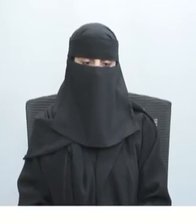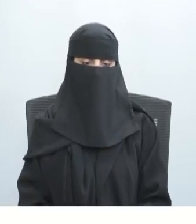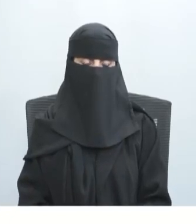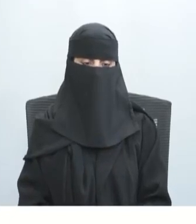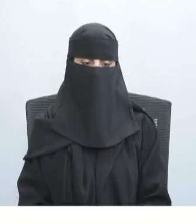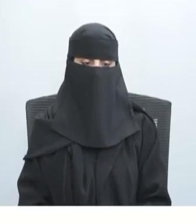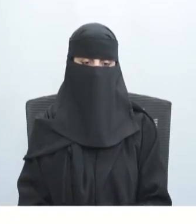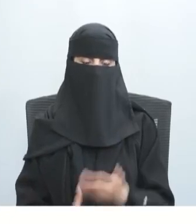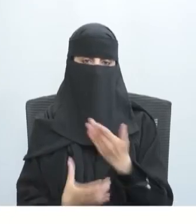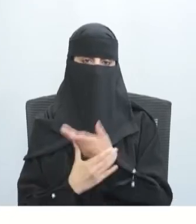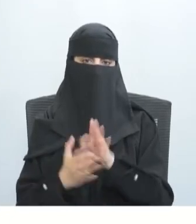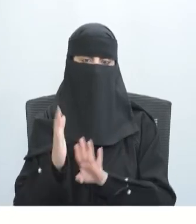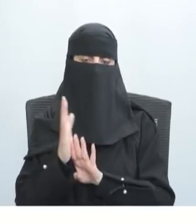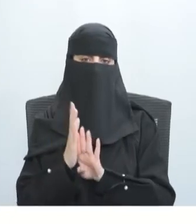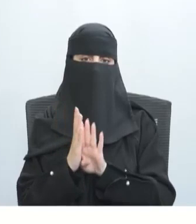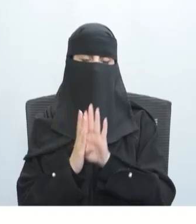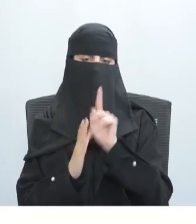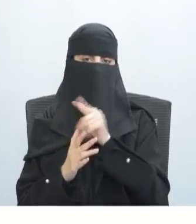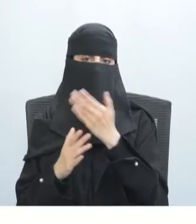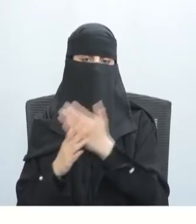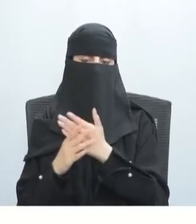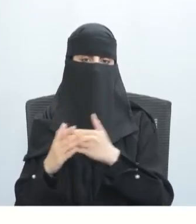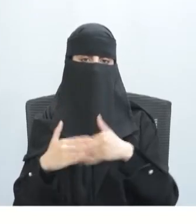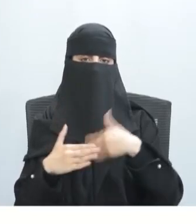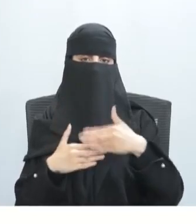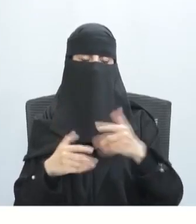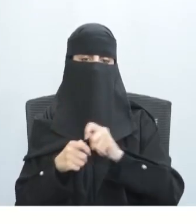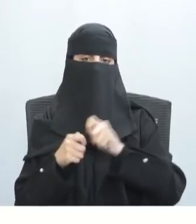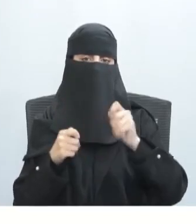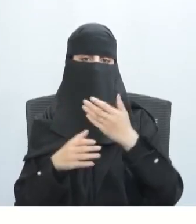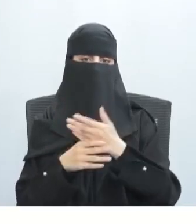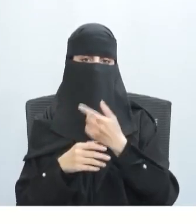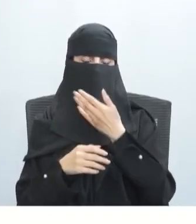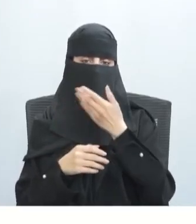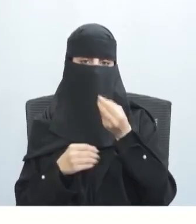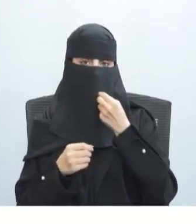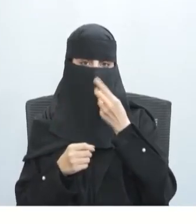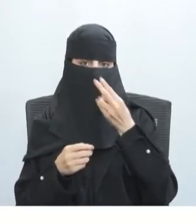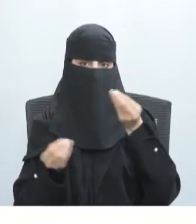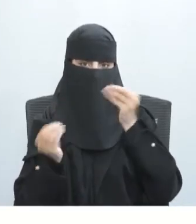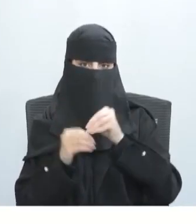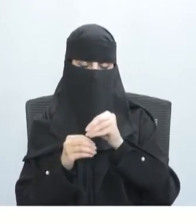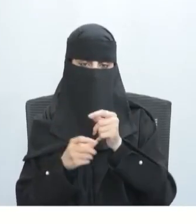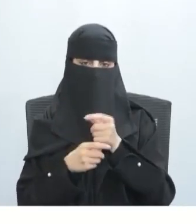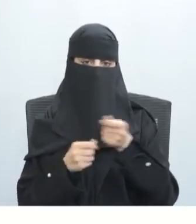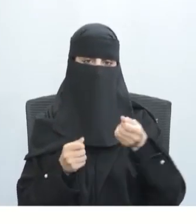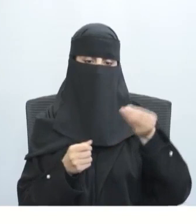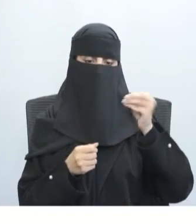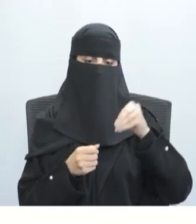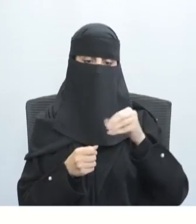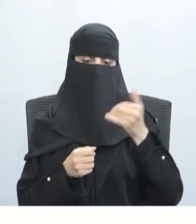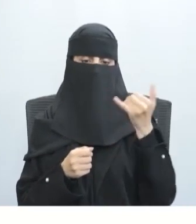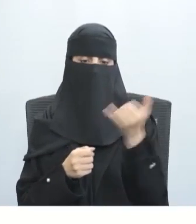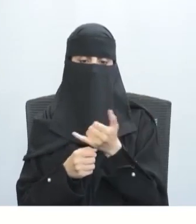الاستثمار طال امده لفترات اطول وبالتالي من الطبيعي ان تكون القيمه المستقبليه اعلى اذا عليه